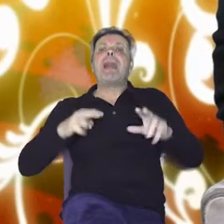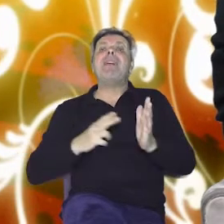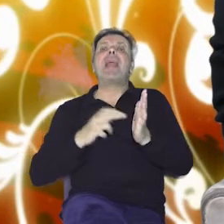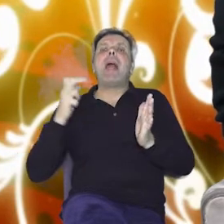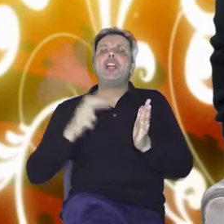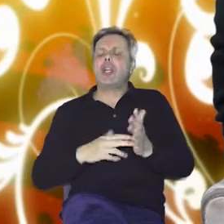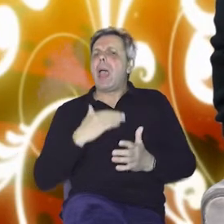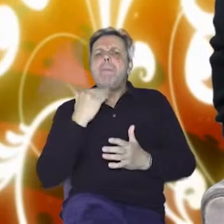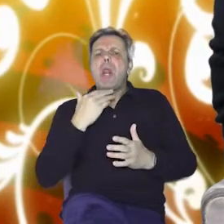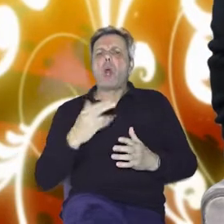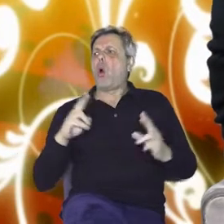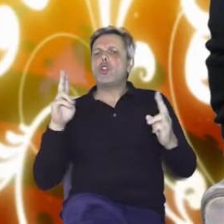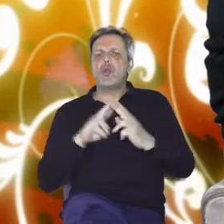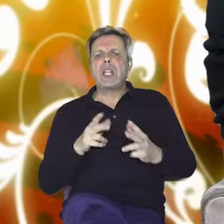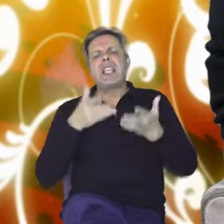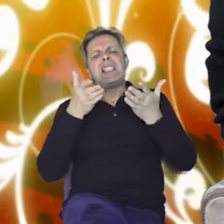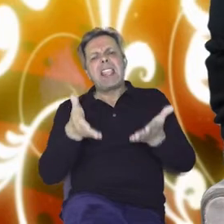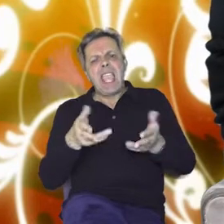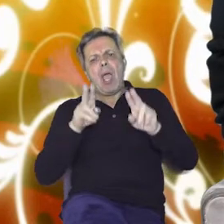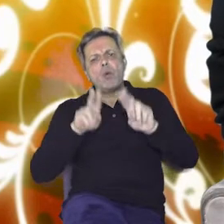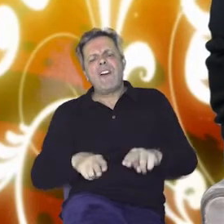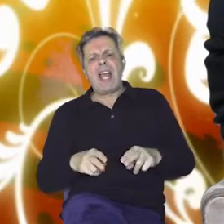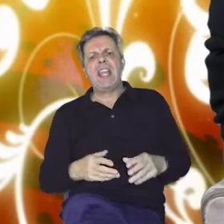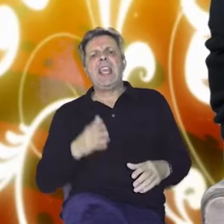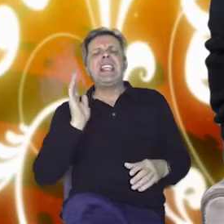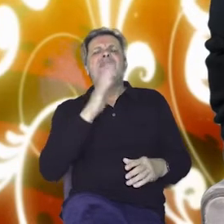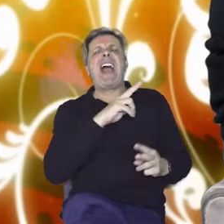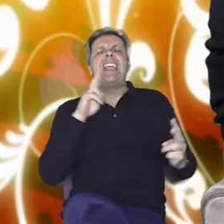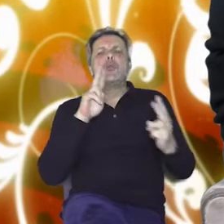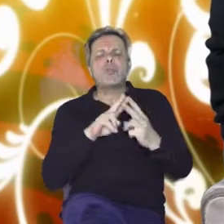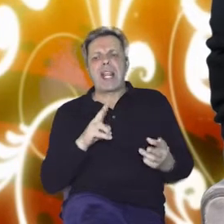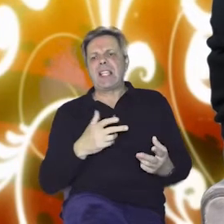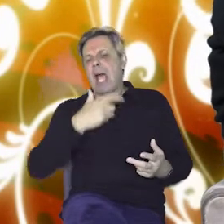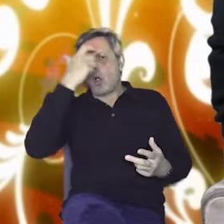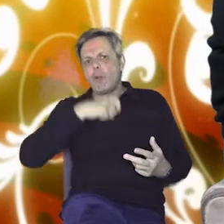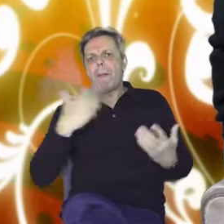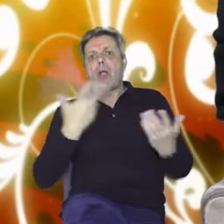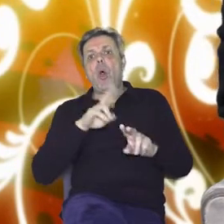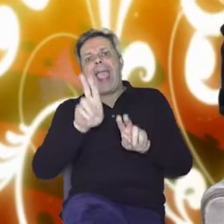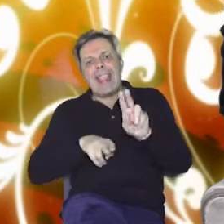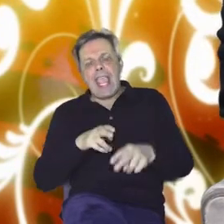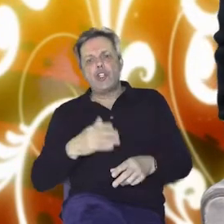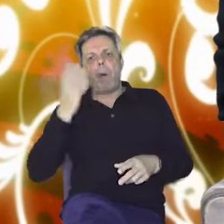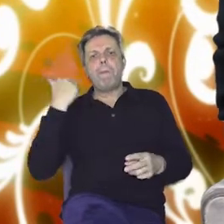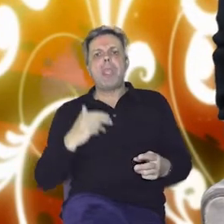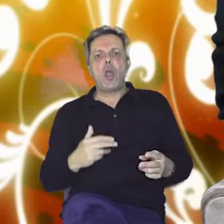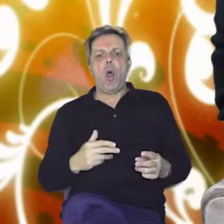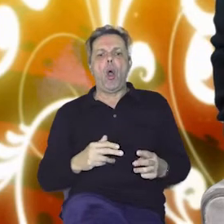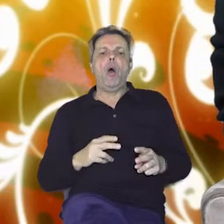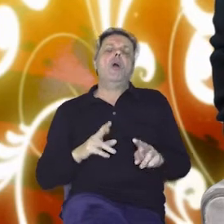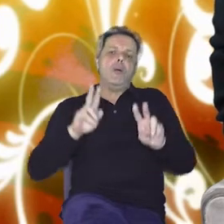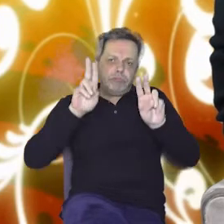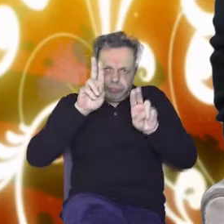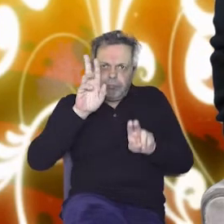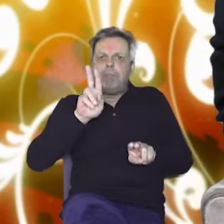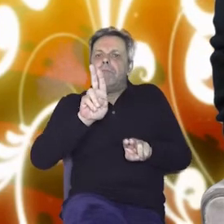bilo koji susret. I za njega je zapravo svaki susret sa osobama koje je liječio bio liječidbeni susret. I